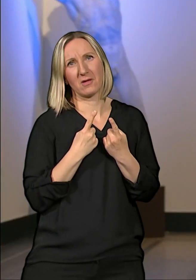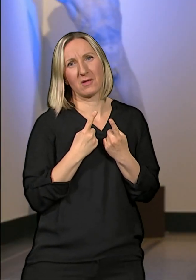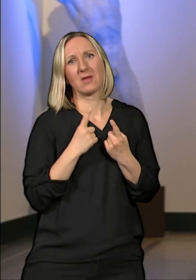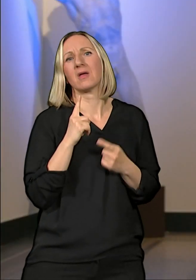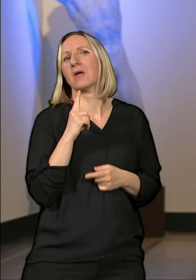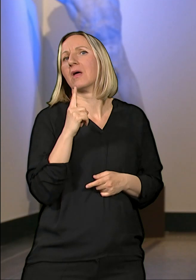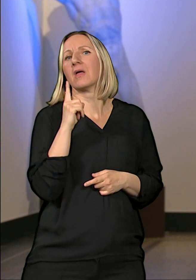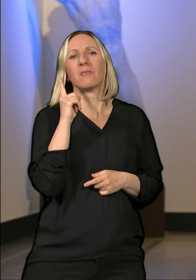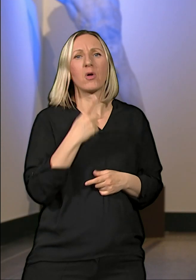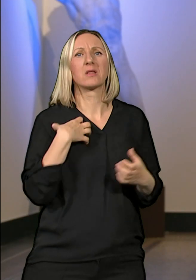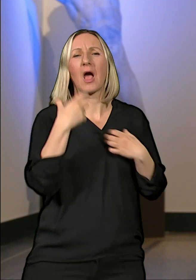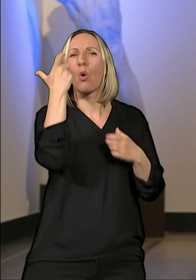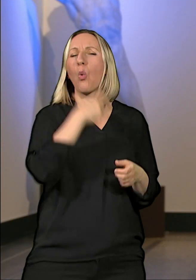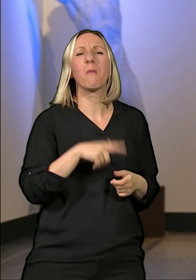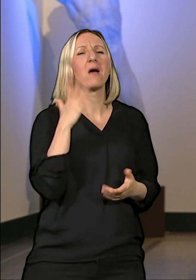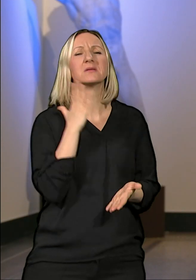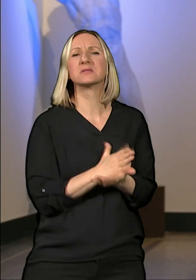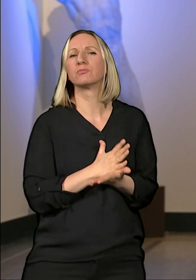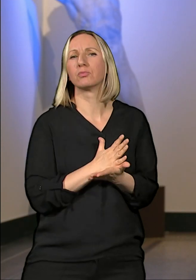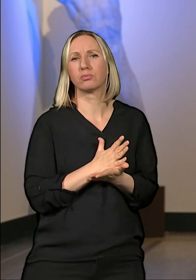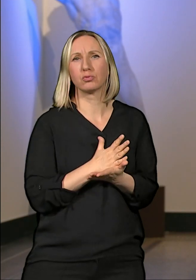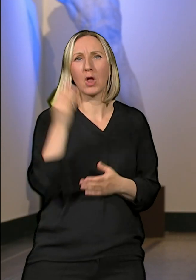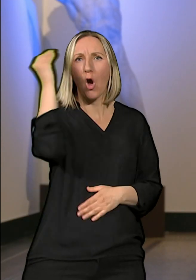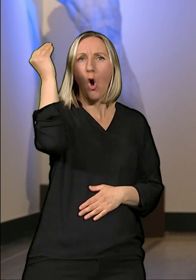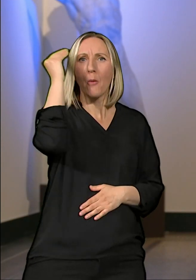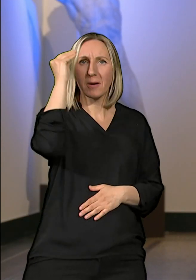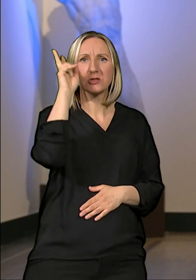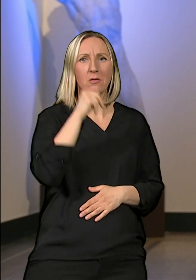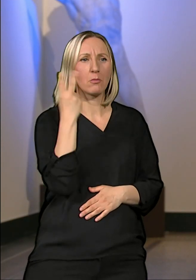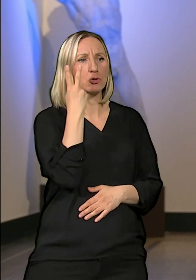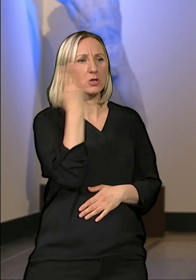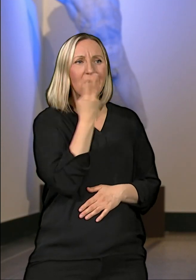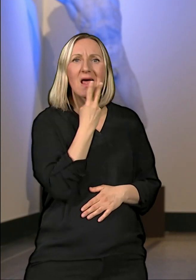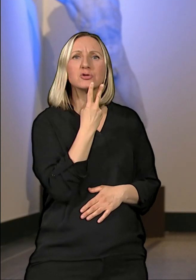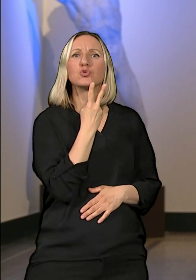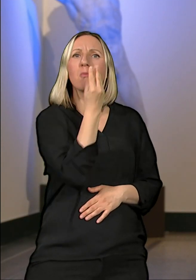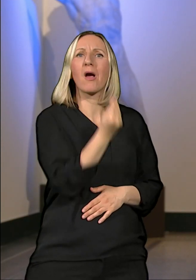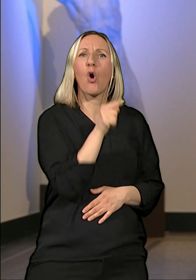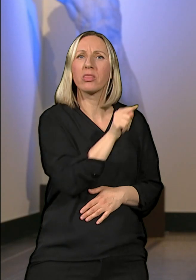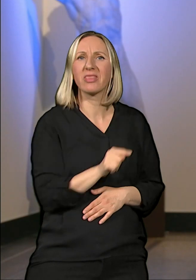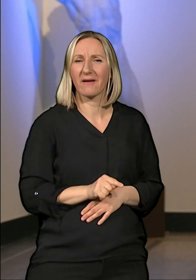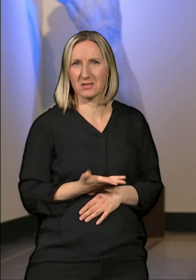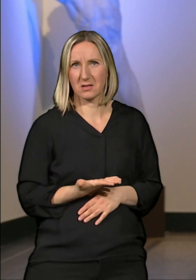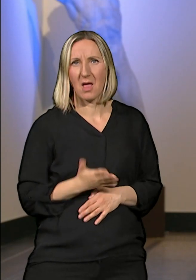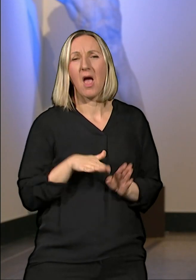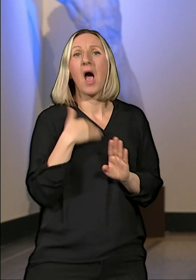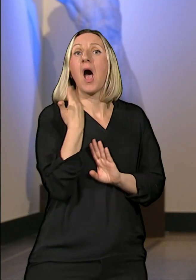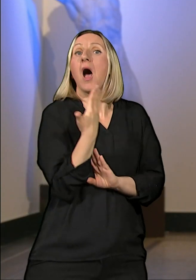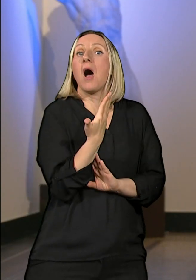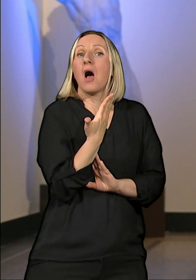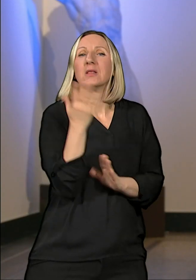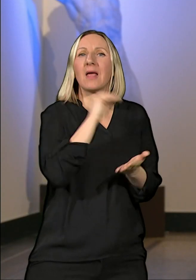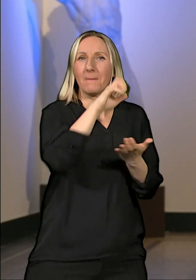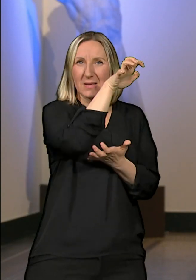insistira na tome da glumac bude obrazovan da bi razumeo kontekste. Pa onda, posle te